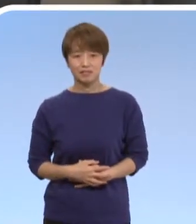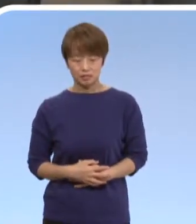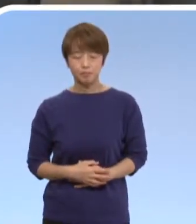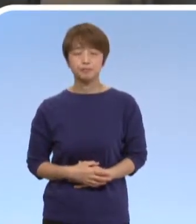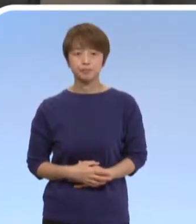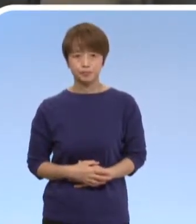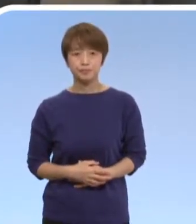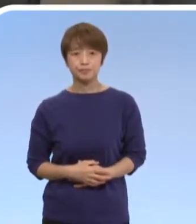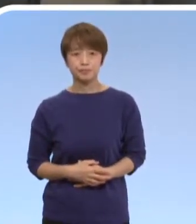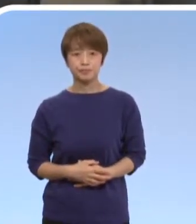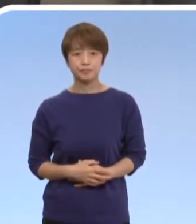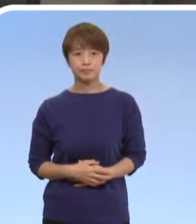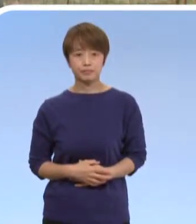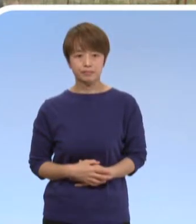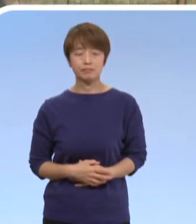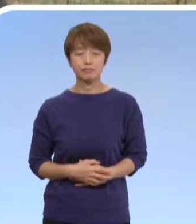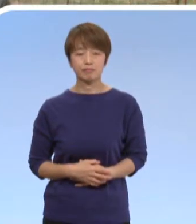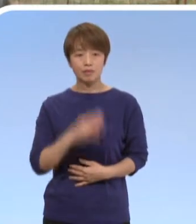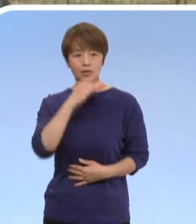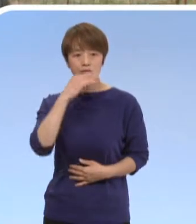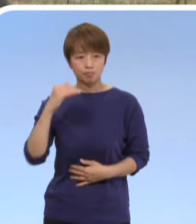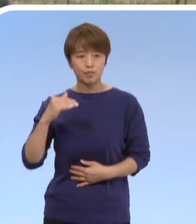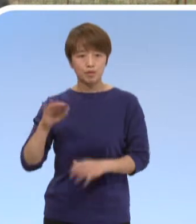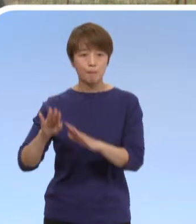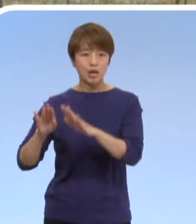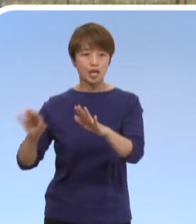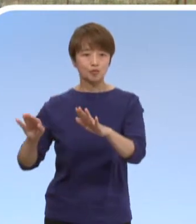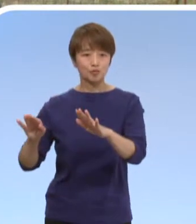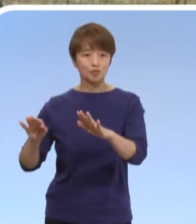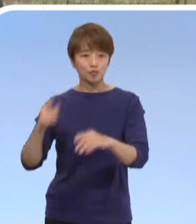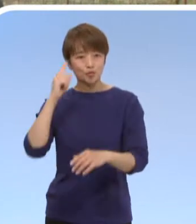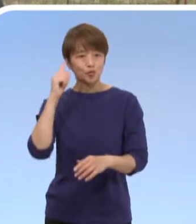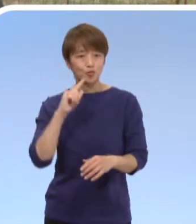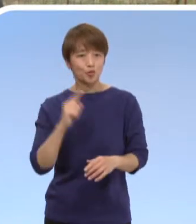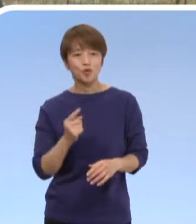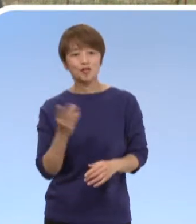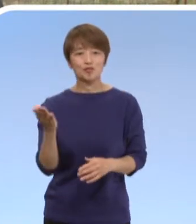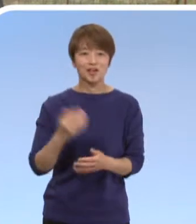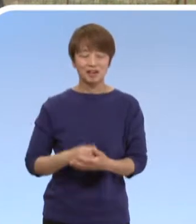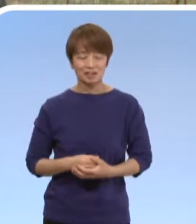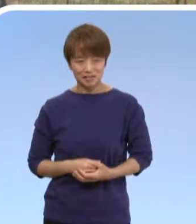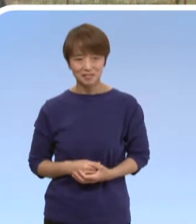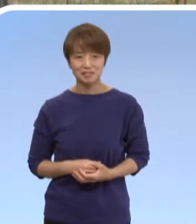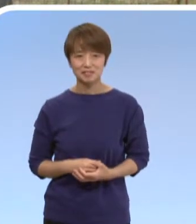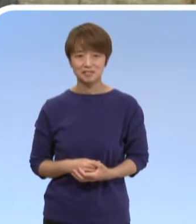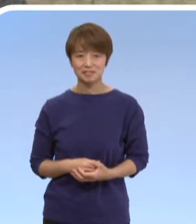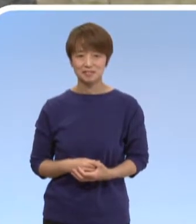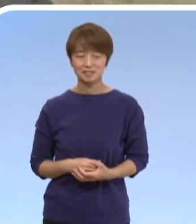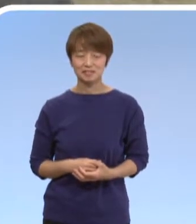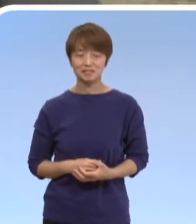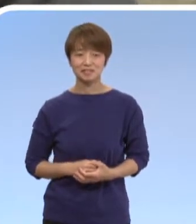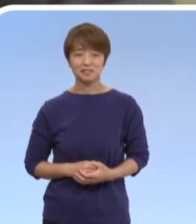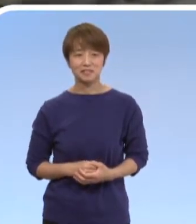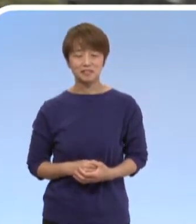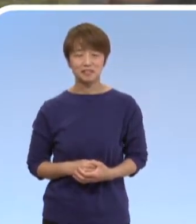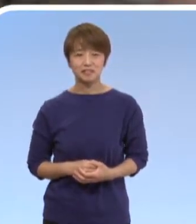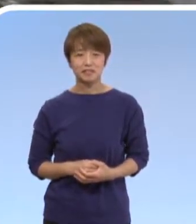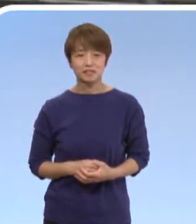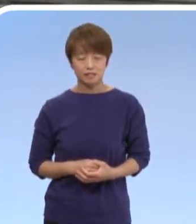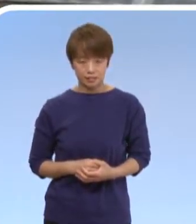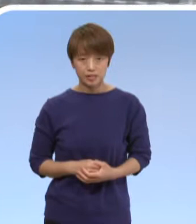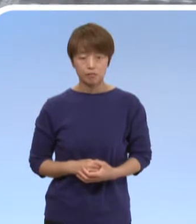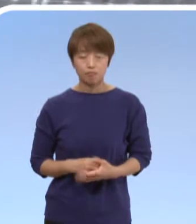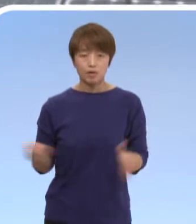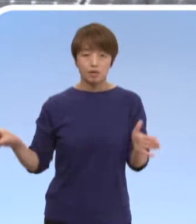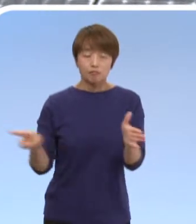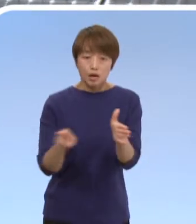供給してくれると。 この立派な太陽光発電のパネルありますけれども、地域の方にとってはどんな気持ちなんでしょう